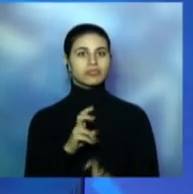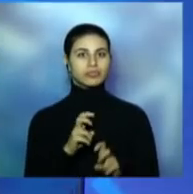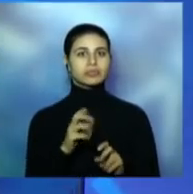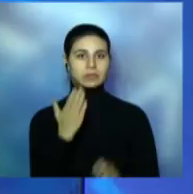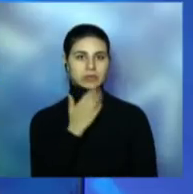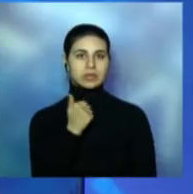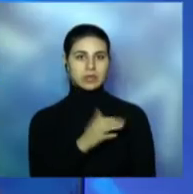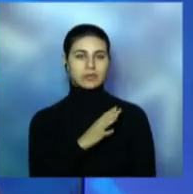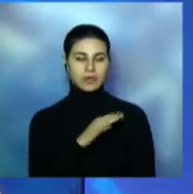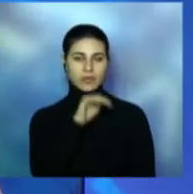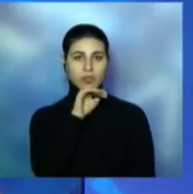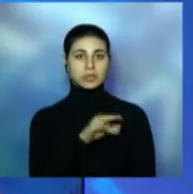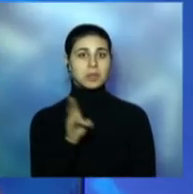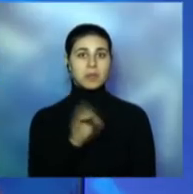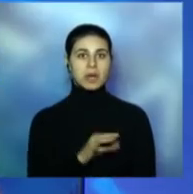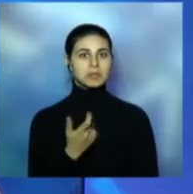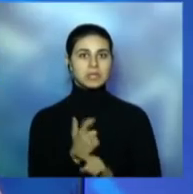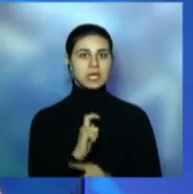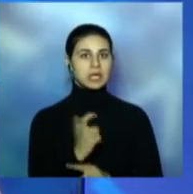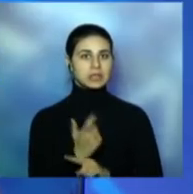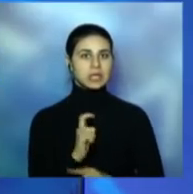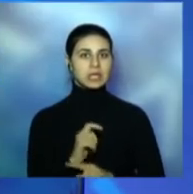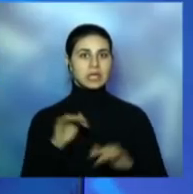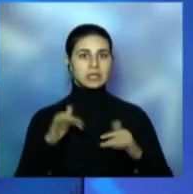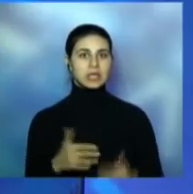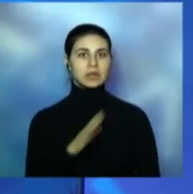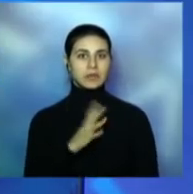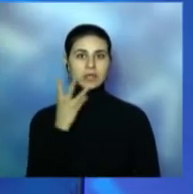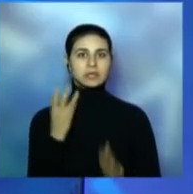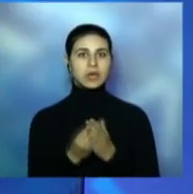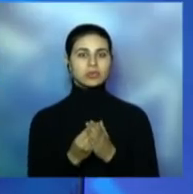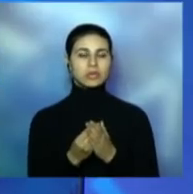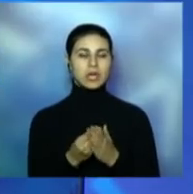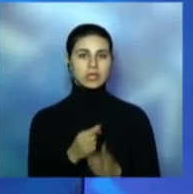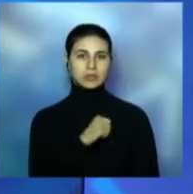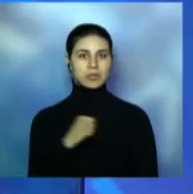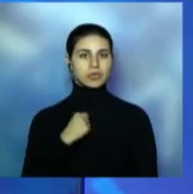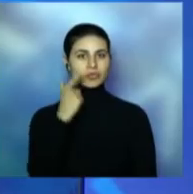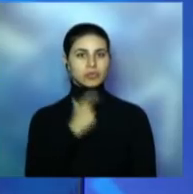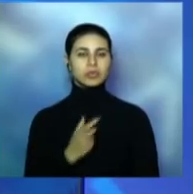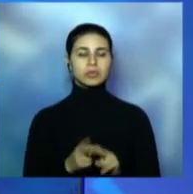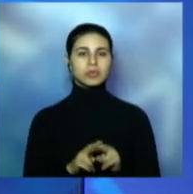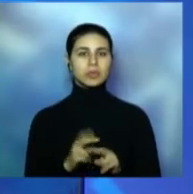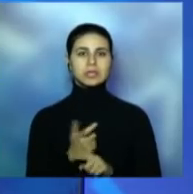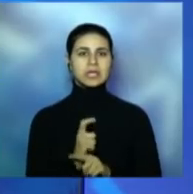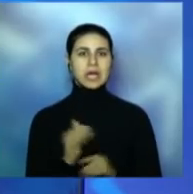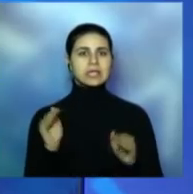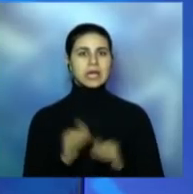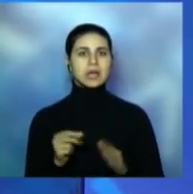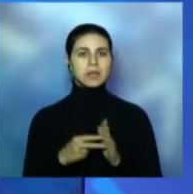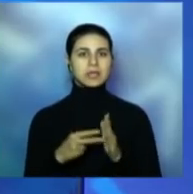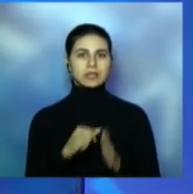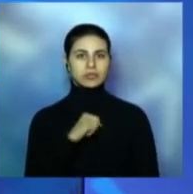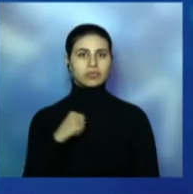თანამდებობაც, მაგრამ ძალიან დაღლილი ვიყავი საკუთარი თავით, იმიტომ რომ ძალიან ნაკლებად ვაფასებდი